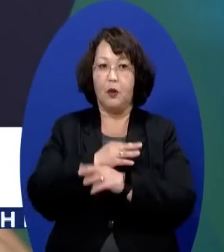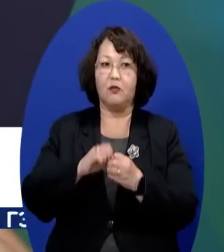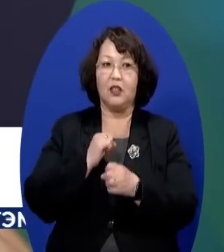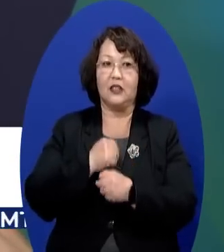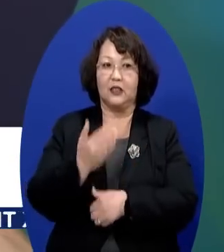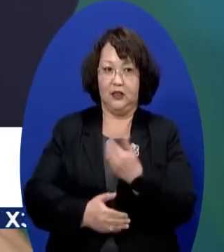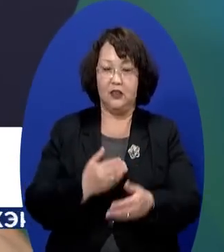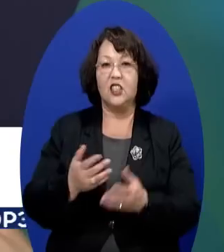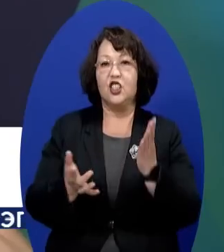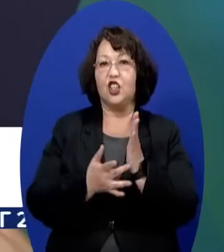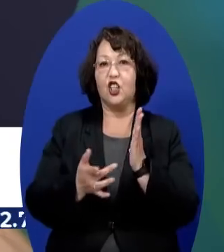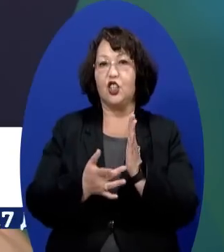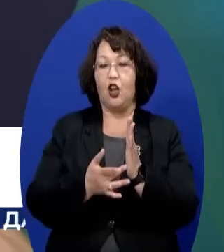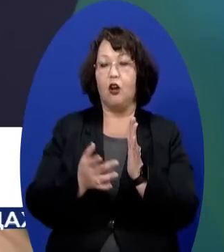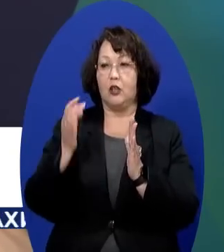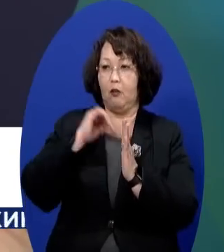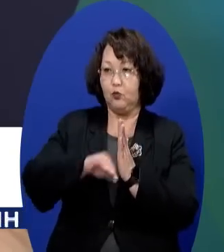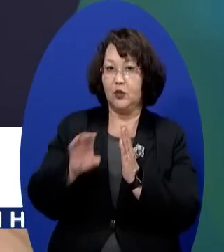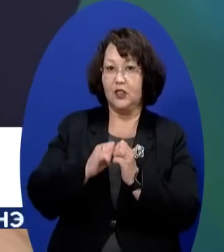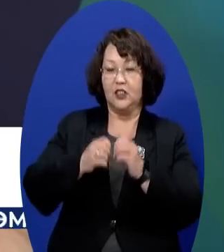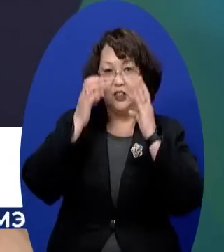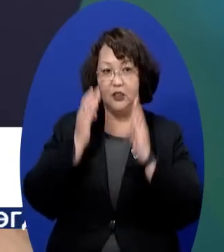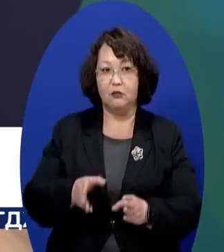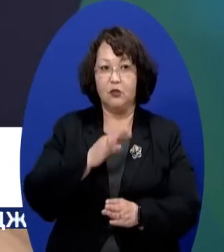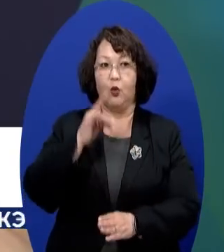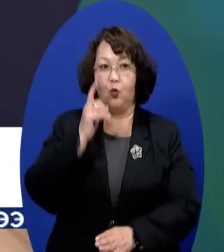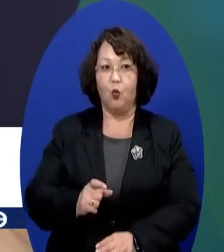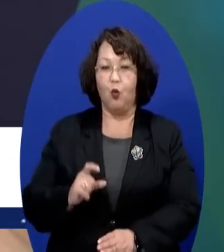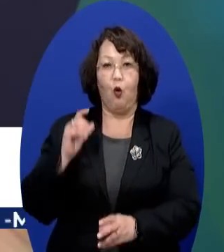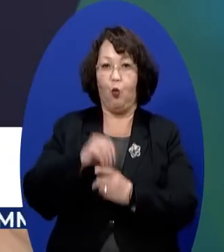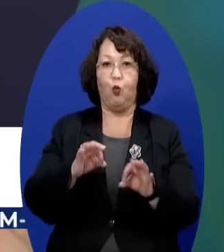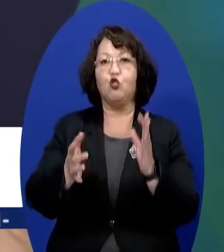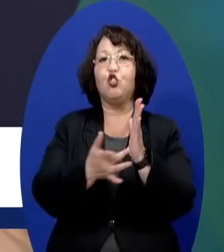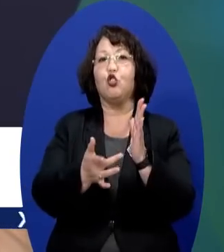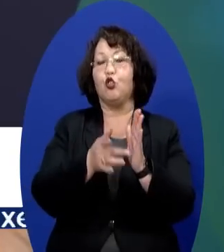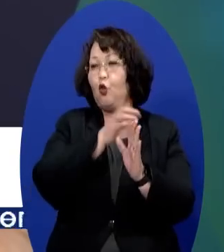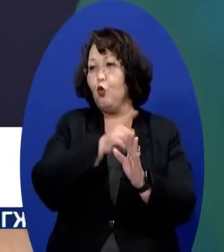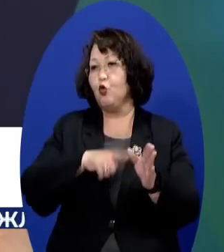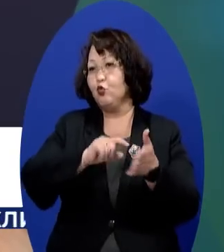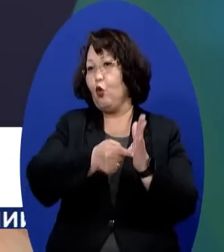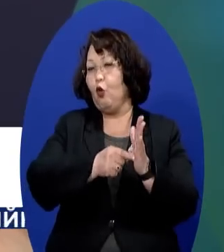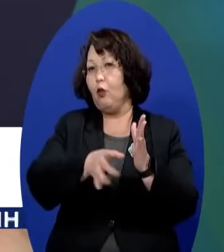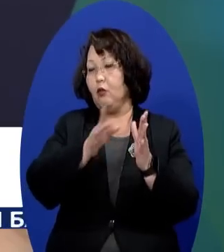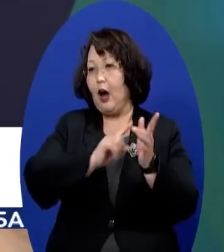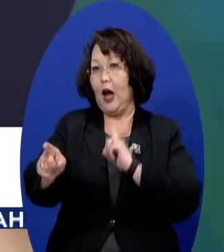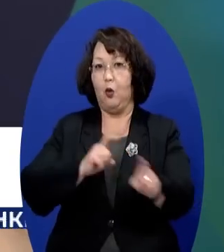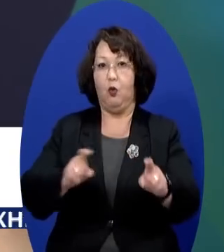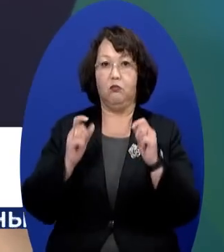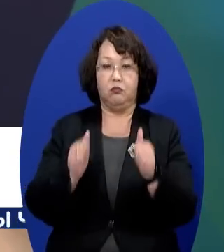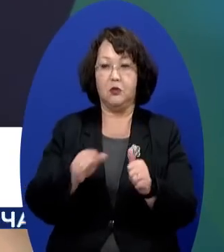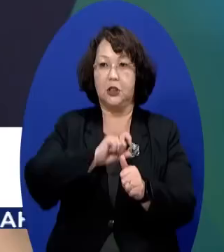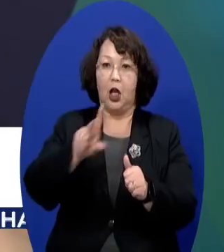Simple үед бид технологи дээр суурилсан учраас ерөн шийдвэр дээр ерөөсөө хүний оролцоо ордоггүй. Тэгэл энэгээрээ бол бид давуу талтай. Энийгээ